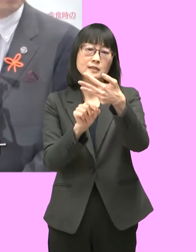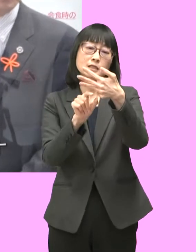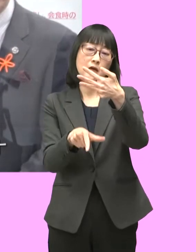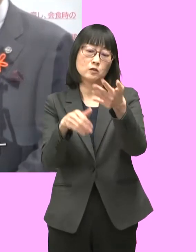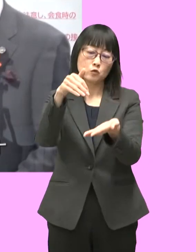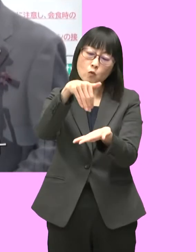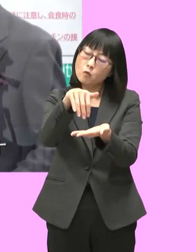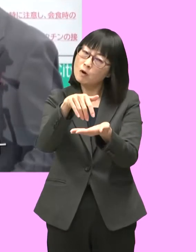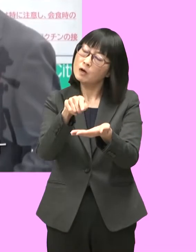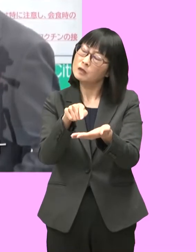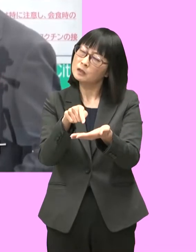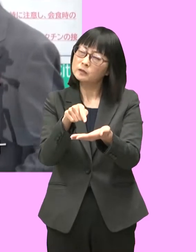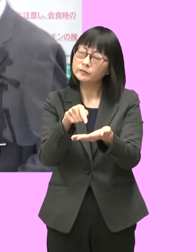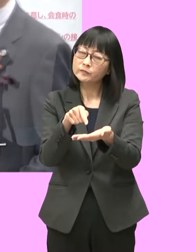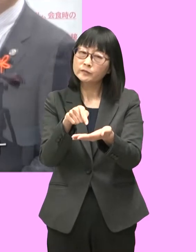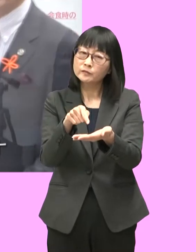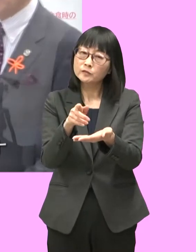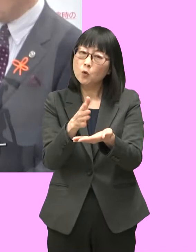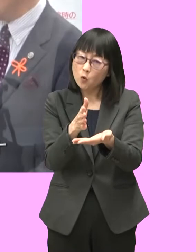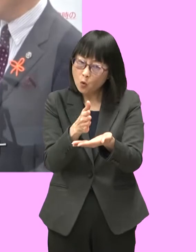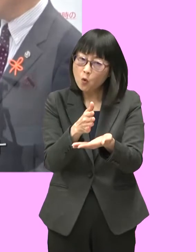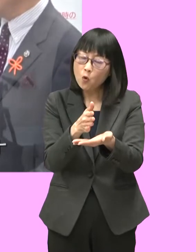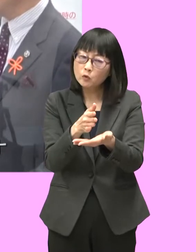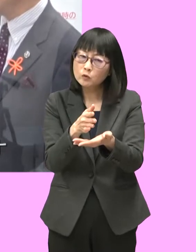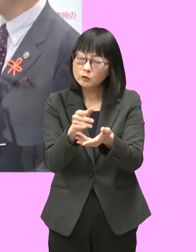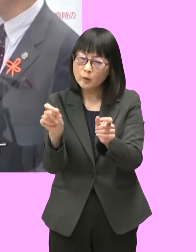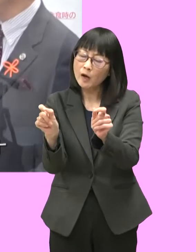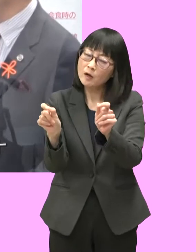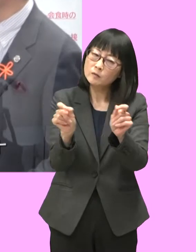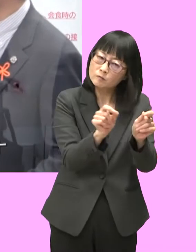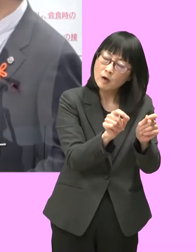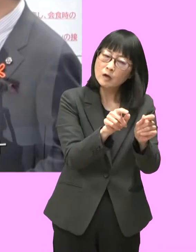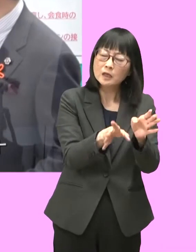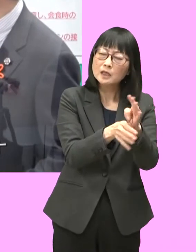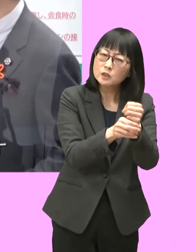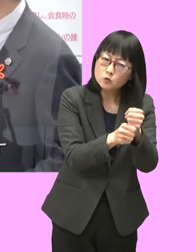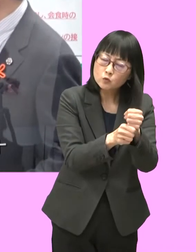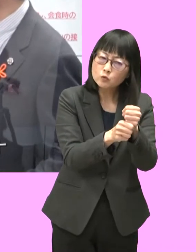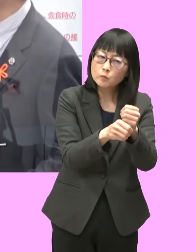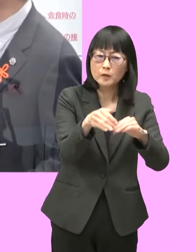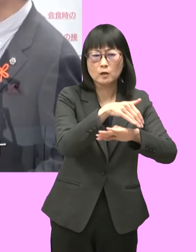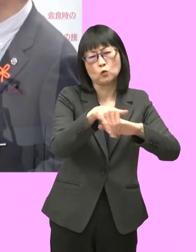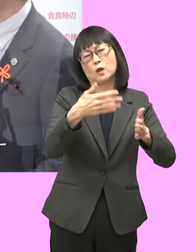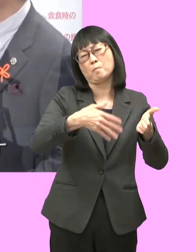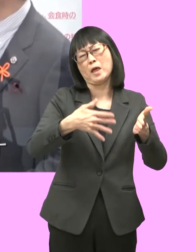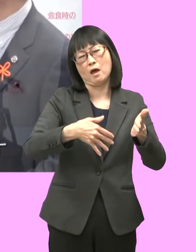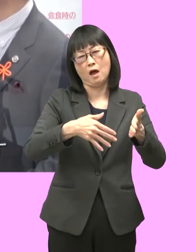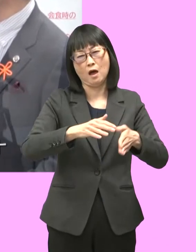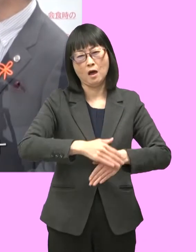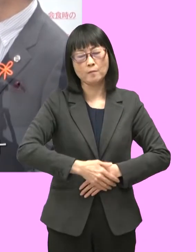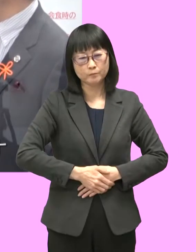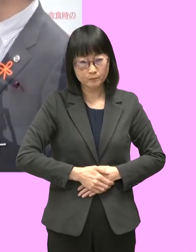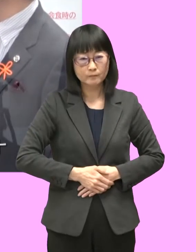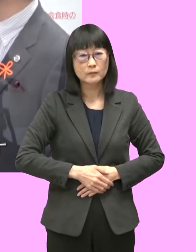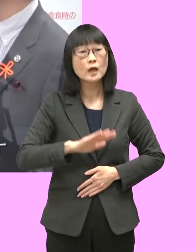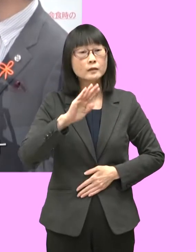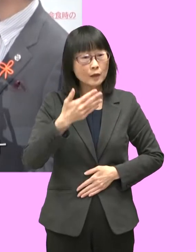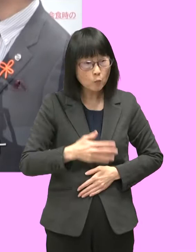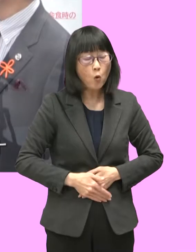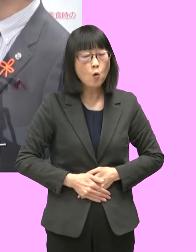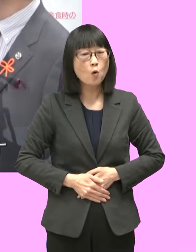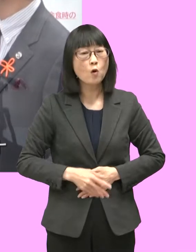の程度のタイミングで打てるかが今わからないという状況ではあります。まあ、しかしながら 7月後半までの方にはですね、